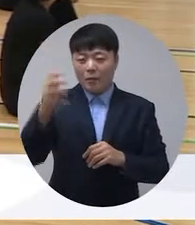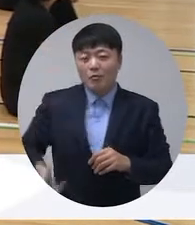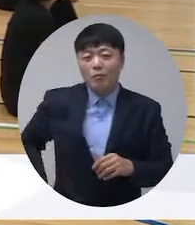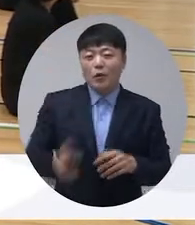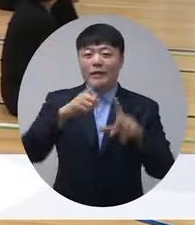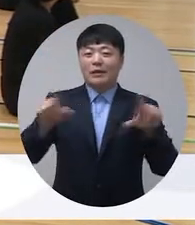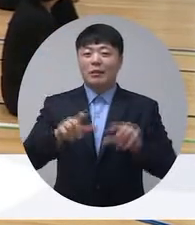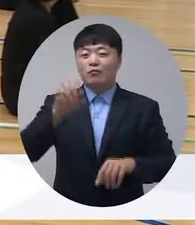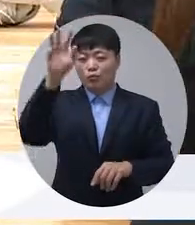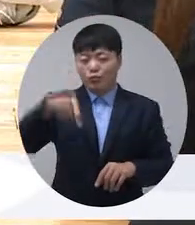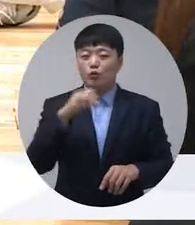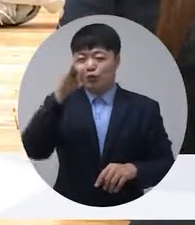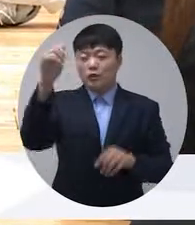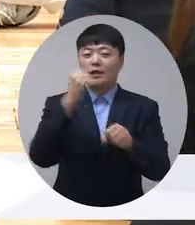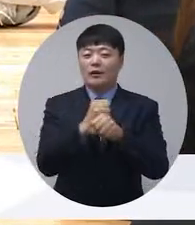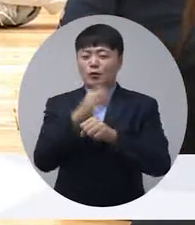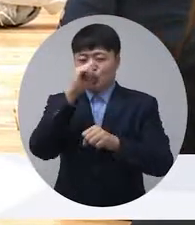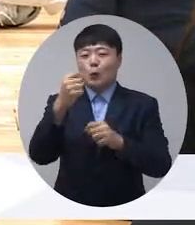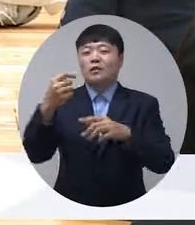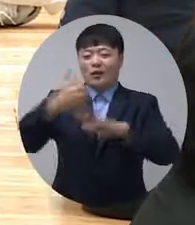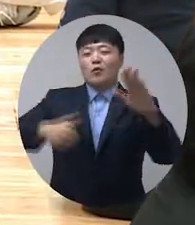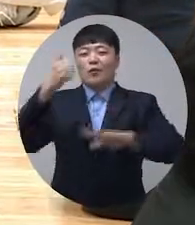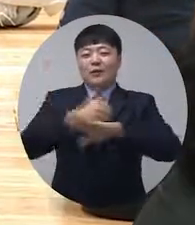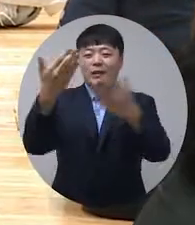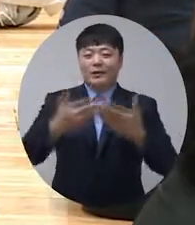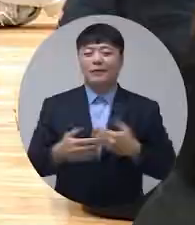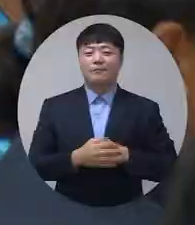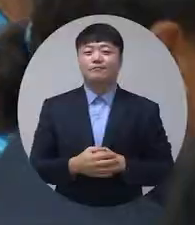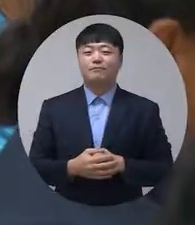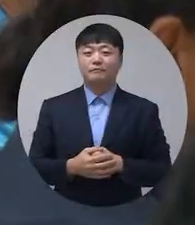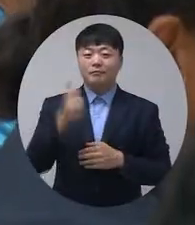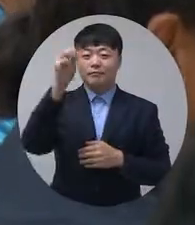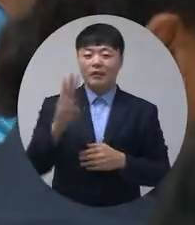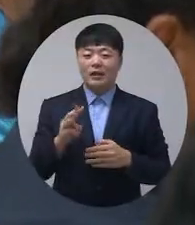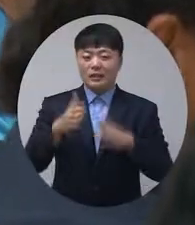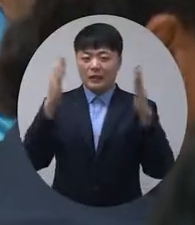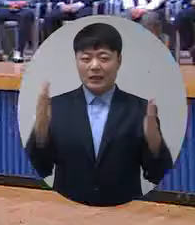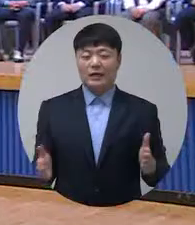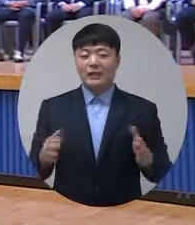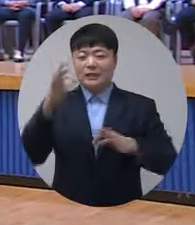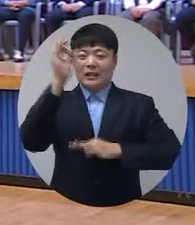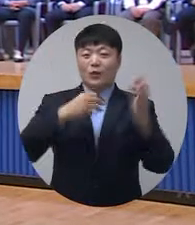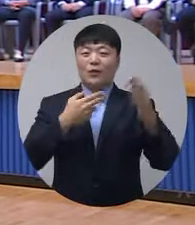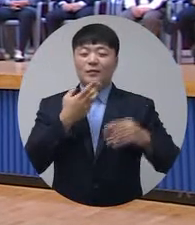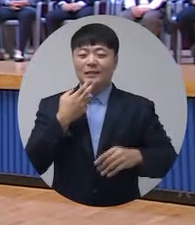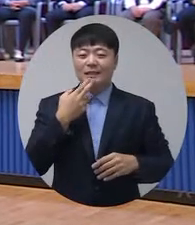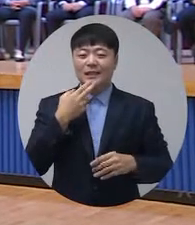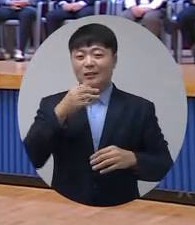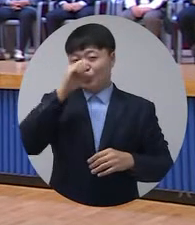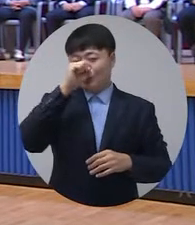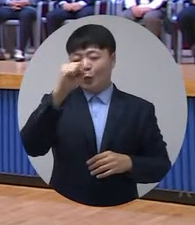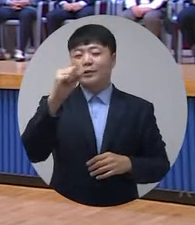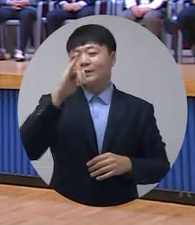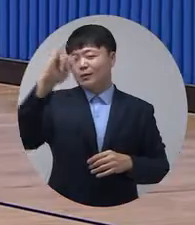볼링 일 반 부 에서도 우승을 차지하는 쾌거를 이루었습니다 합천군은 대회기간 동안 아무런 사고 없이 우수한